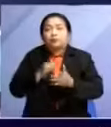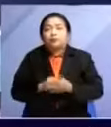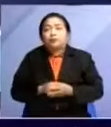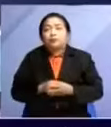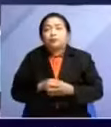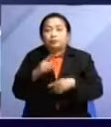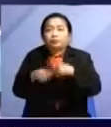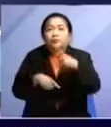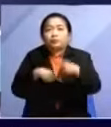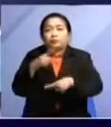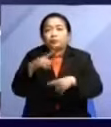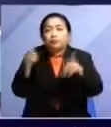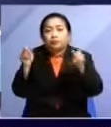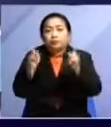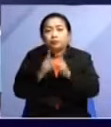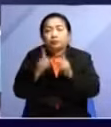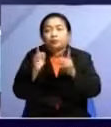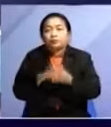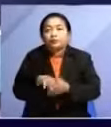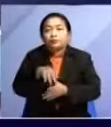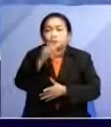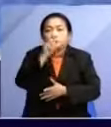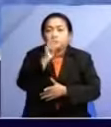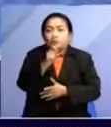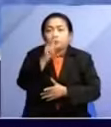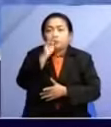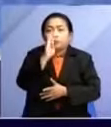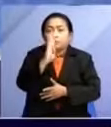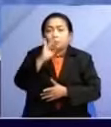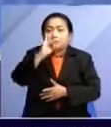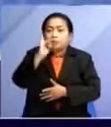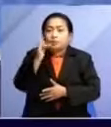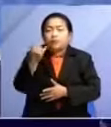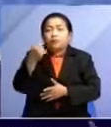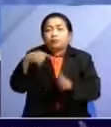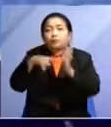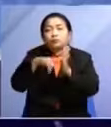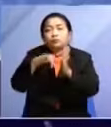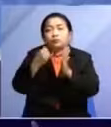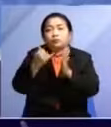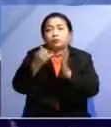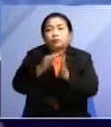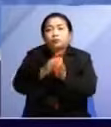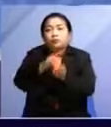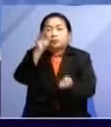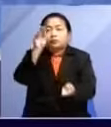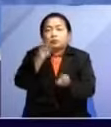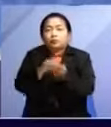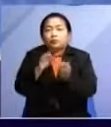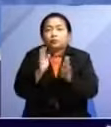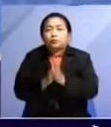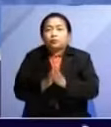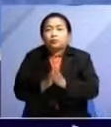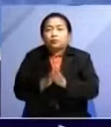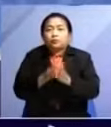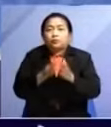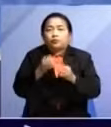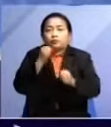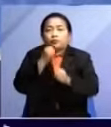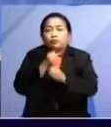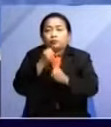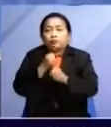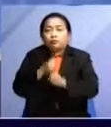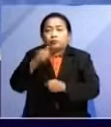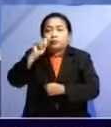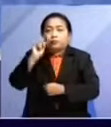ก็ไปต่อกันกับทางด้านขององค์การบริหารส่วนจังหวัดพิจิตรนะคะก็ได้มีการดำเนินการนำนวัตกรรมใหม่ๆมาช่วย